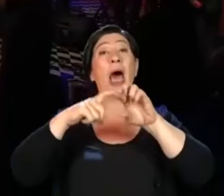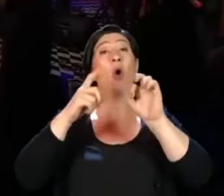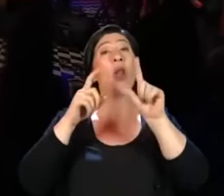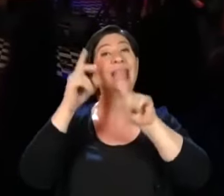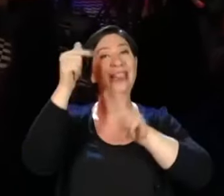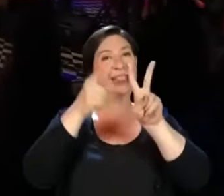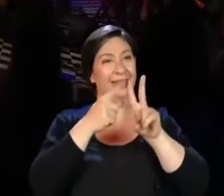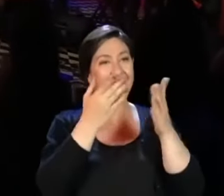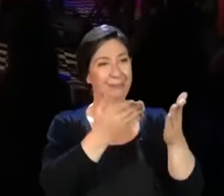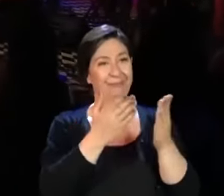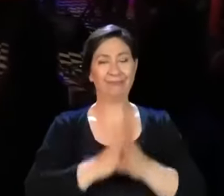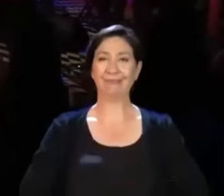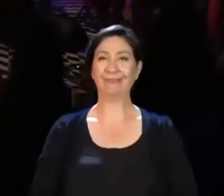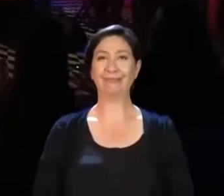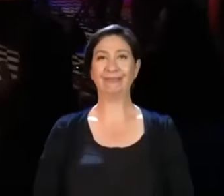alkışlıyoruz